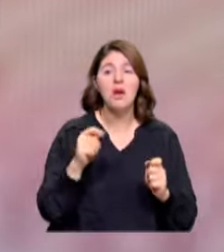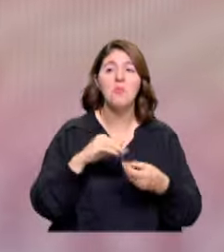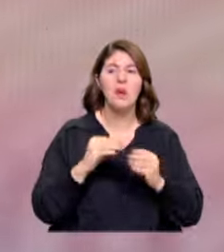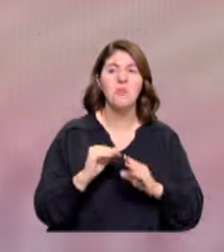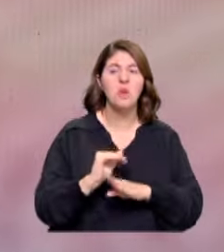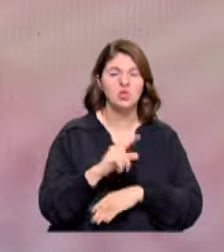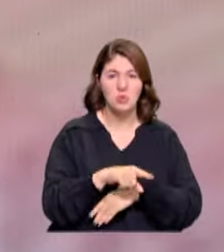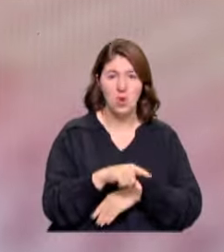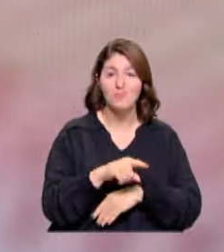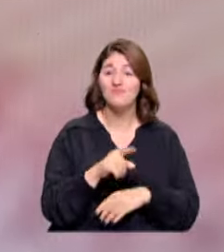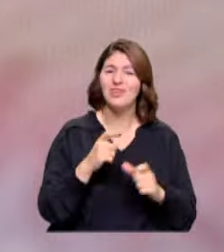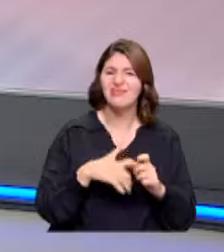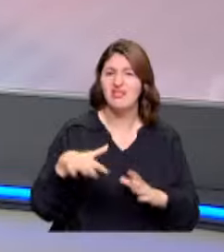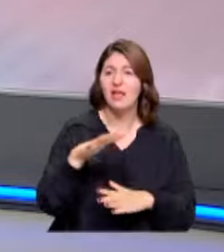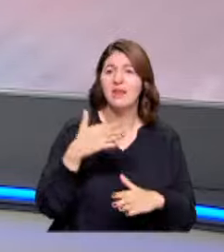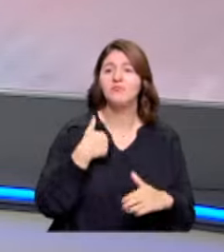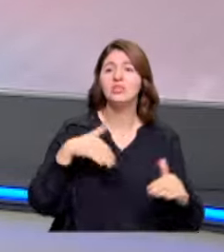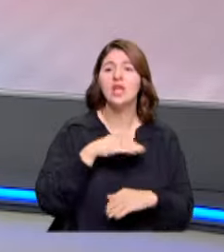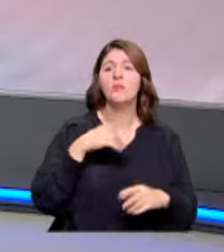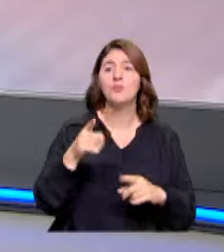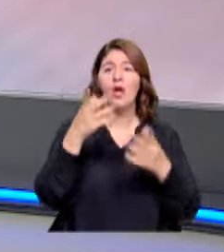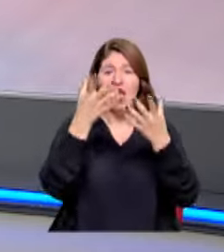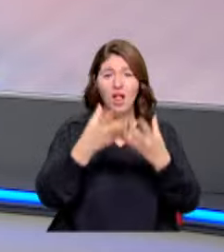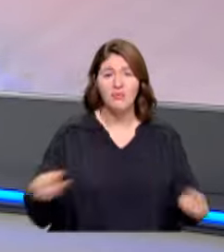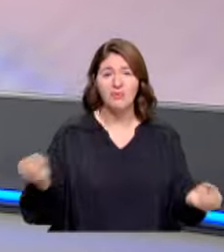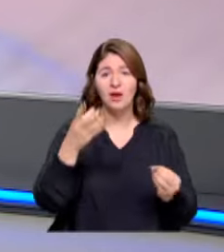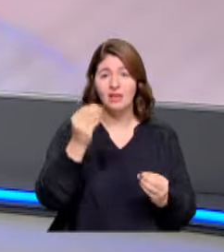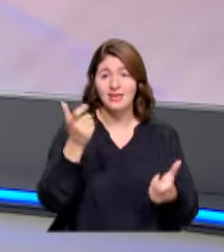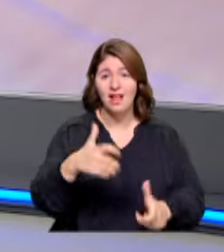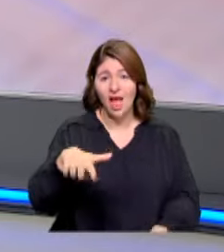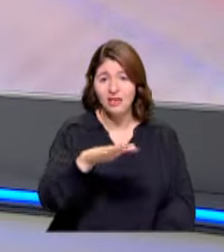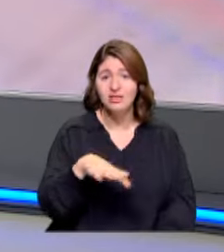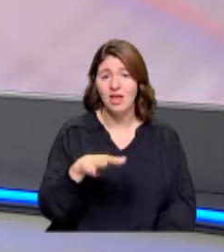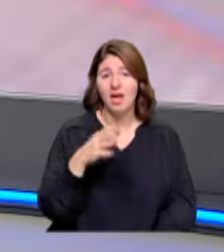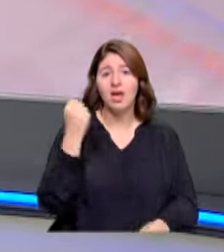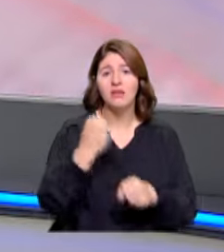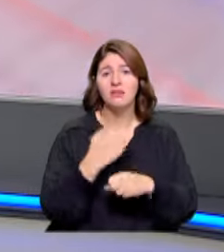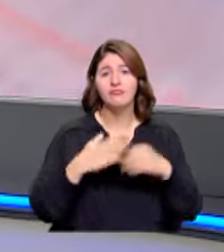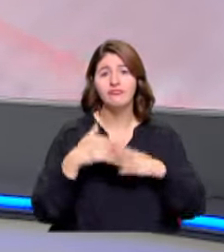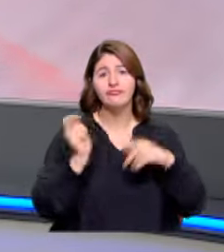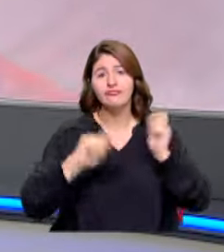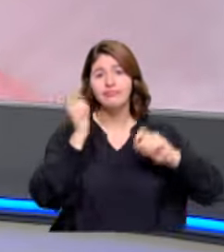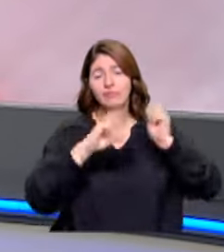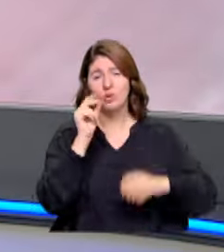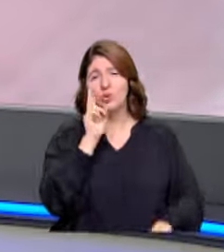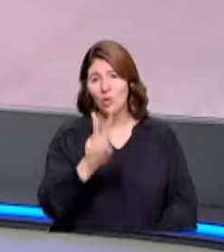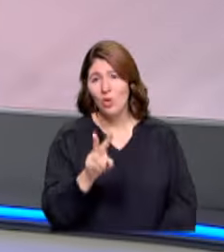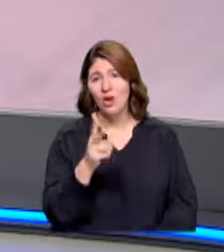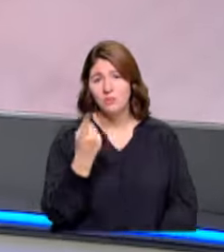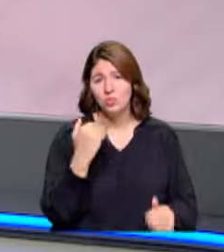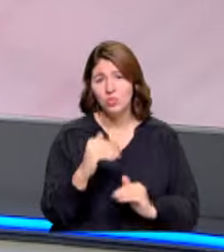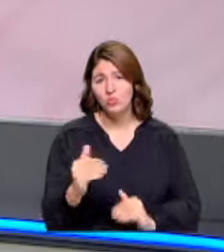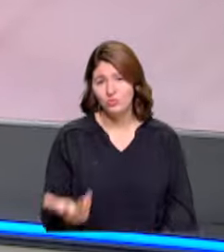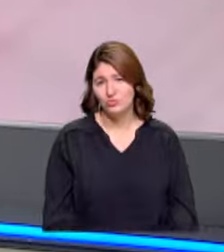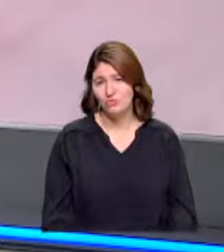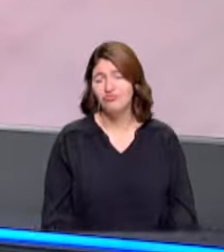sıkıntı yaşıyoruz. Genellikle bizler bu küle dönen yerlerde betonların yükseldiğine tanıklık eden bir